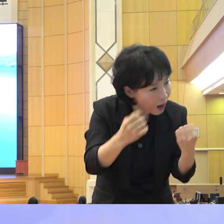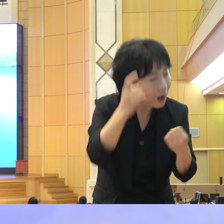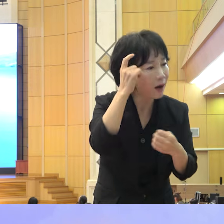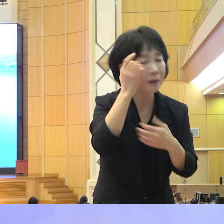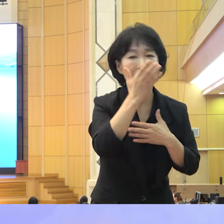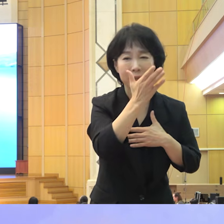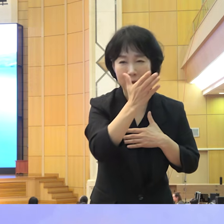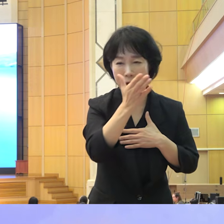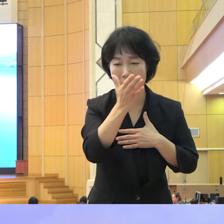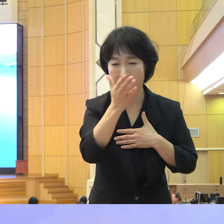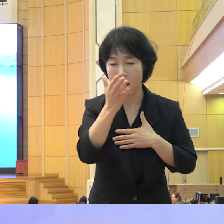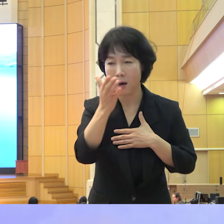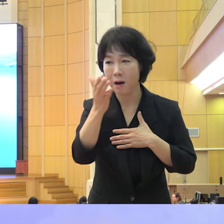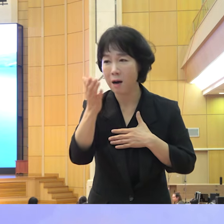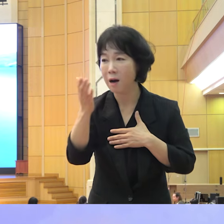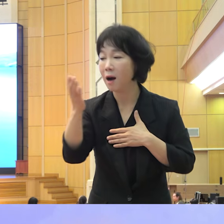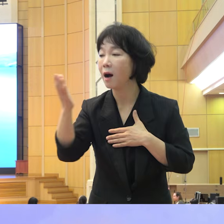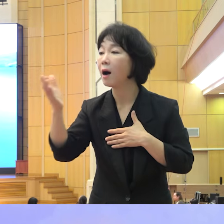걱정하느냐